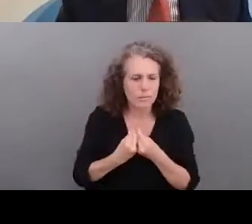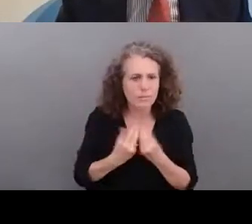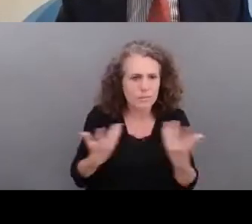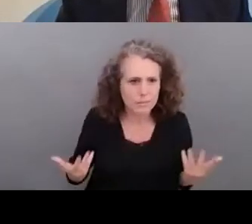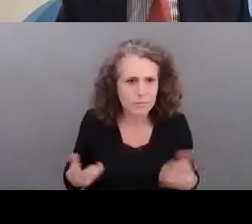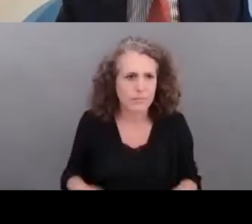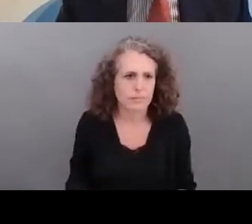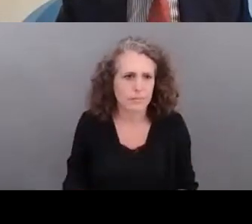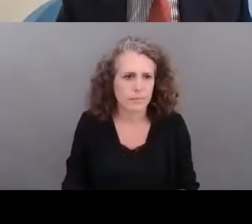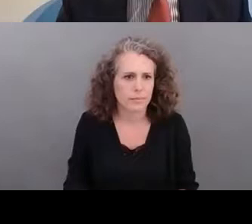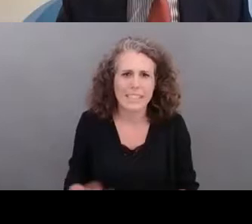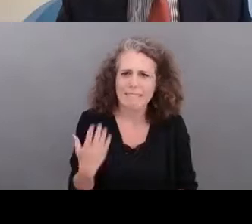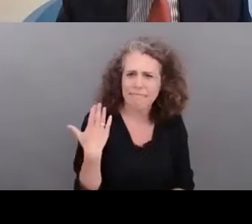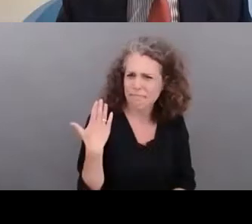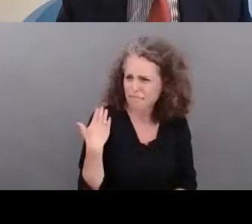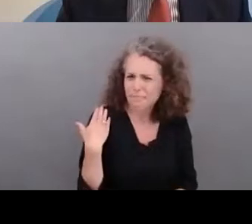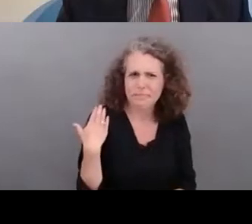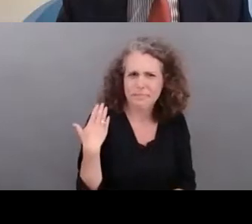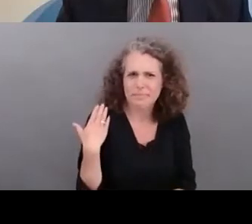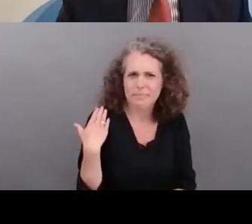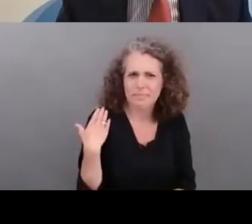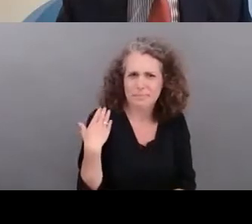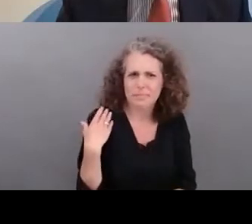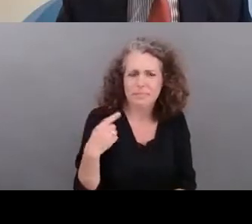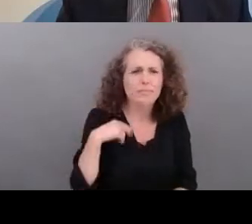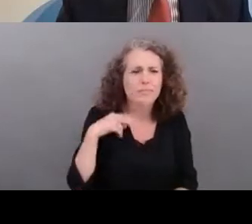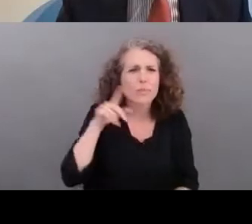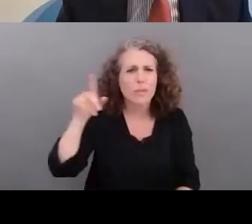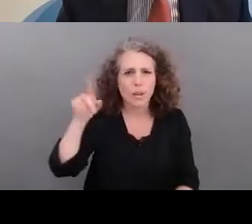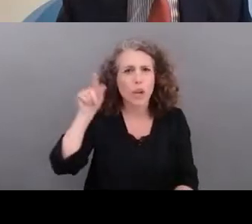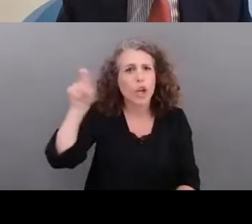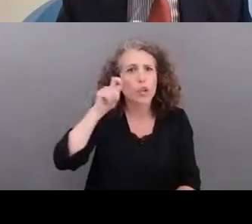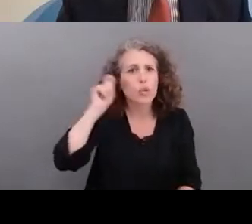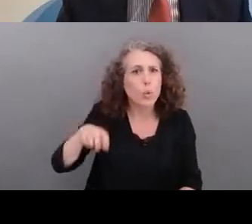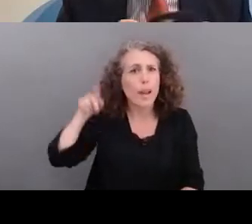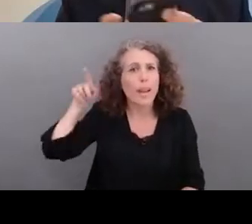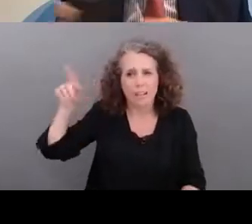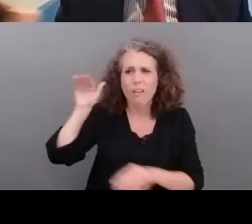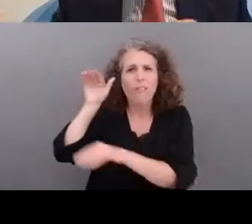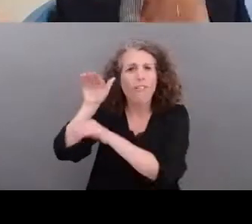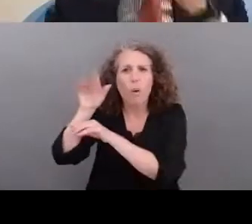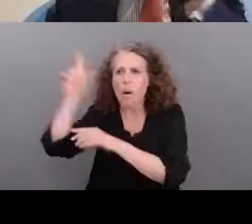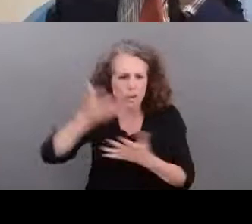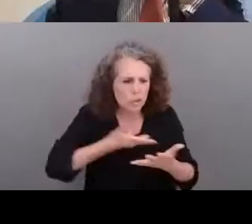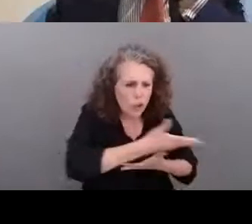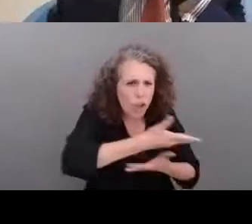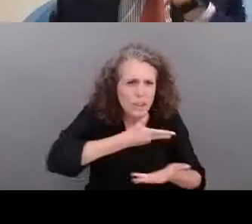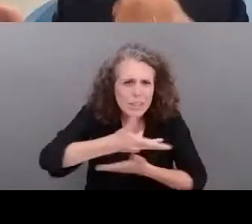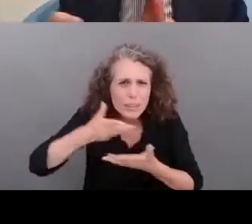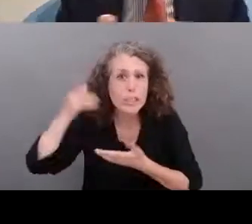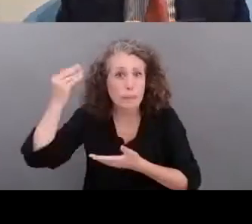cela fournit des résultats directs. J'ai entendu récemment comment des consultations en